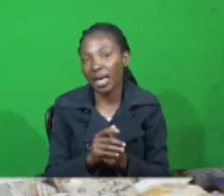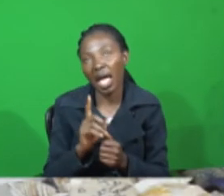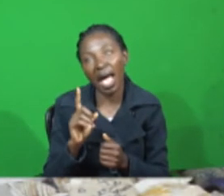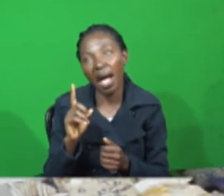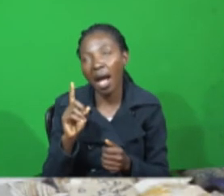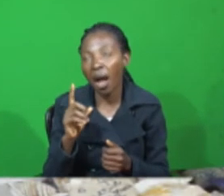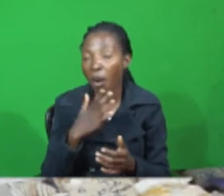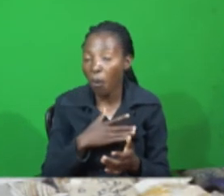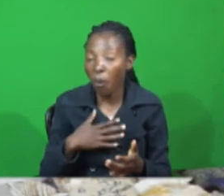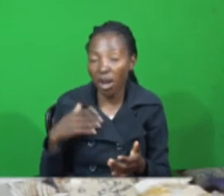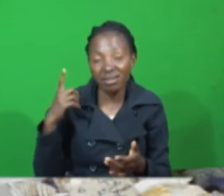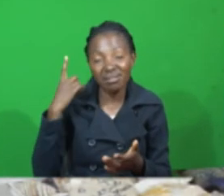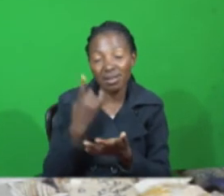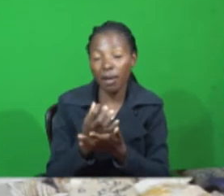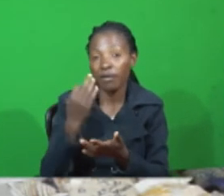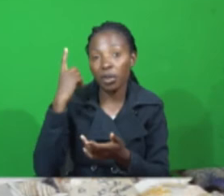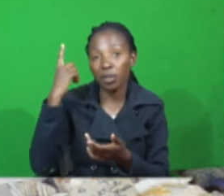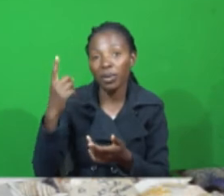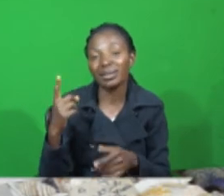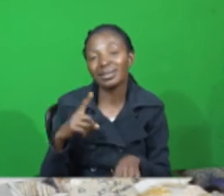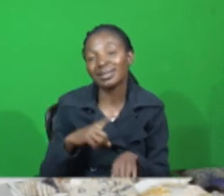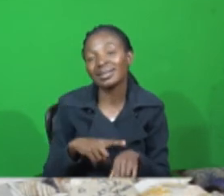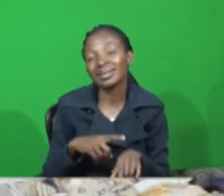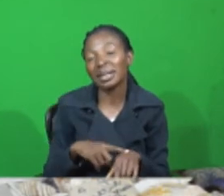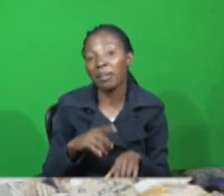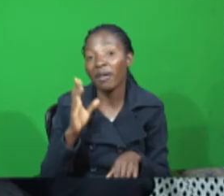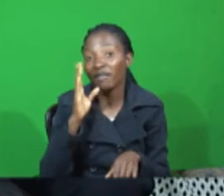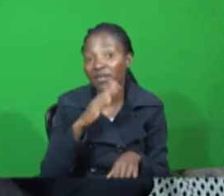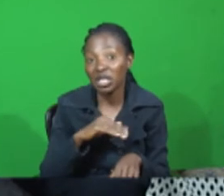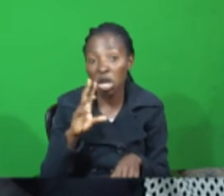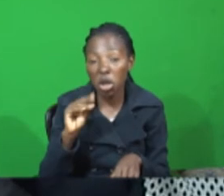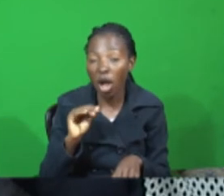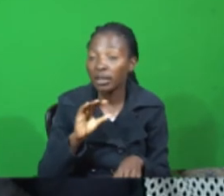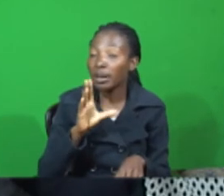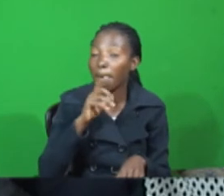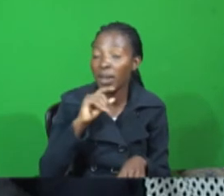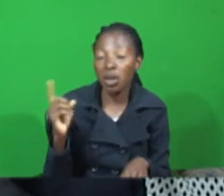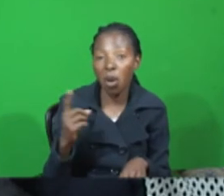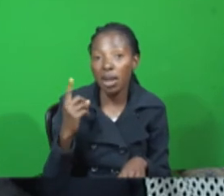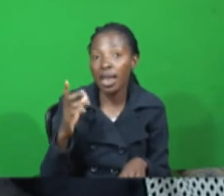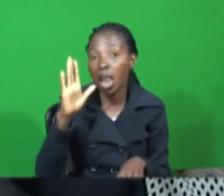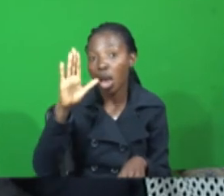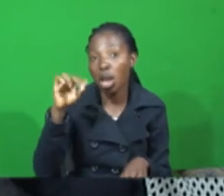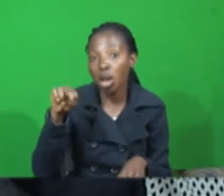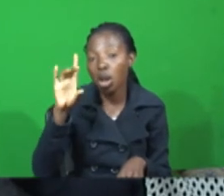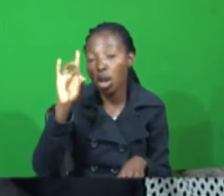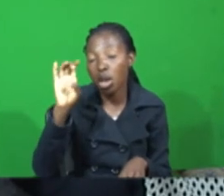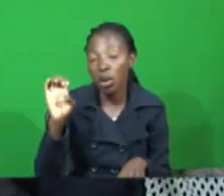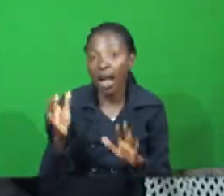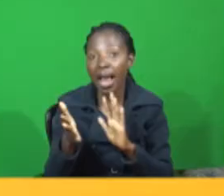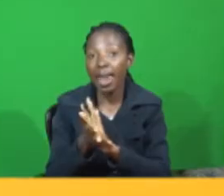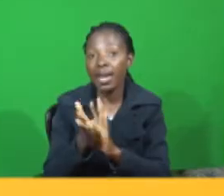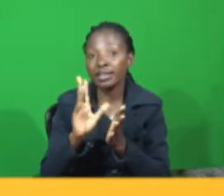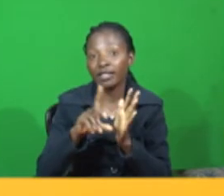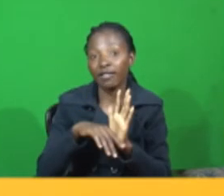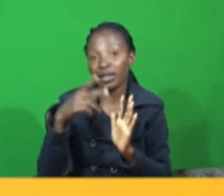Zinyahezi zonda ukadziri kwa batereri. Ingu wabezi ya tisi ya jireku wa rumechete. Nekumadzima. Iverenga Luke 19 verse 8. Luke